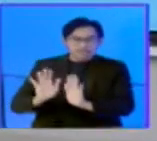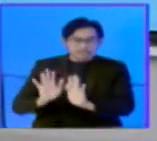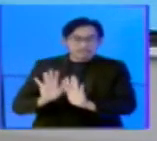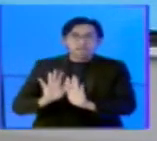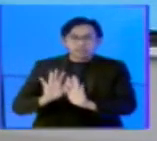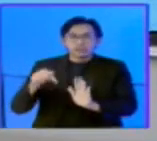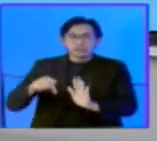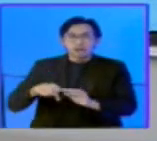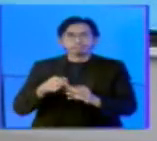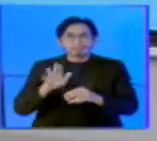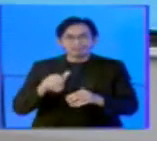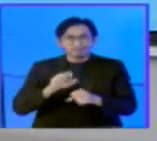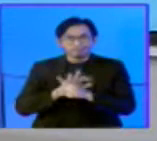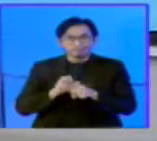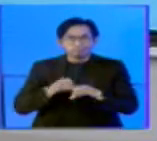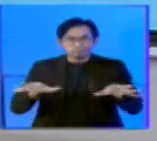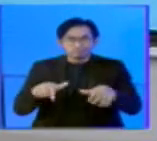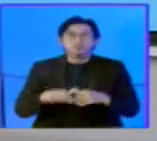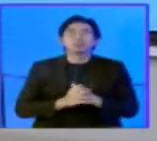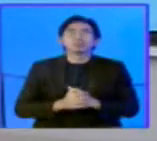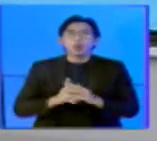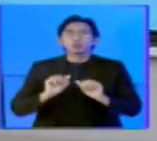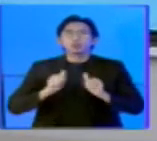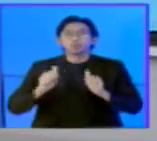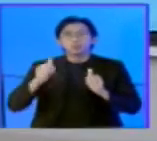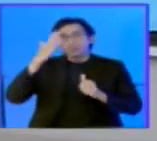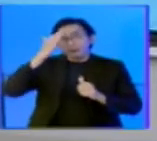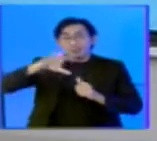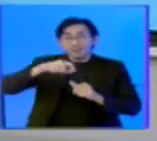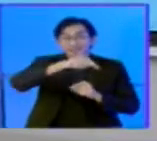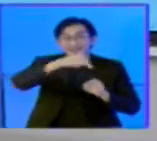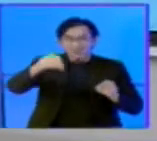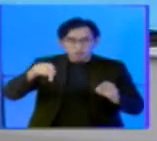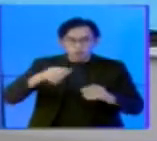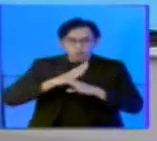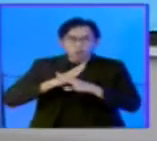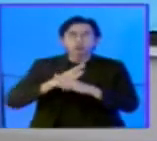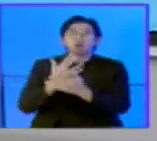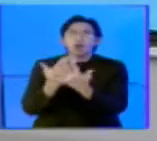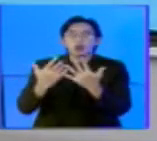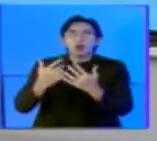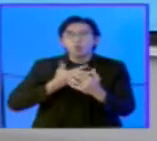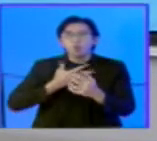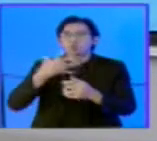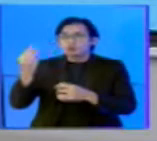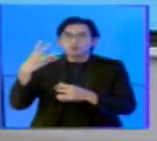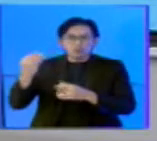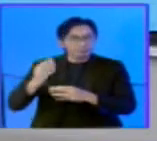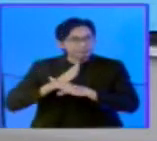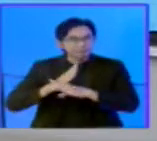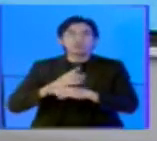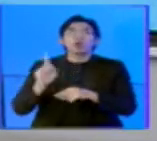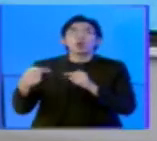masa pandemi COVID-19. Lantas bagaimana kesiapan kepala daerah dalam mengantisipasi warganya yang nekat mudik? Saat ini kami sudah terhubung dengan